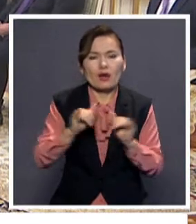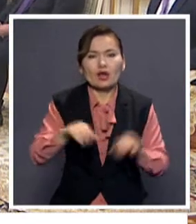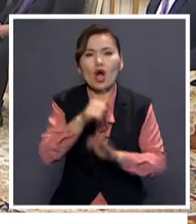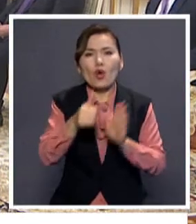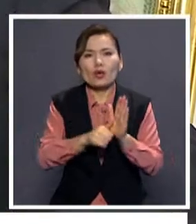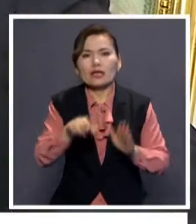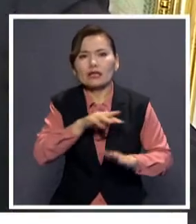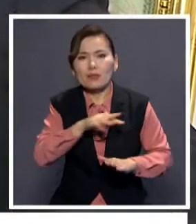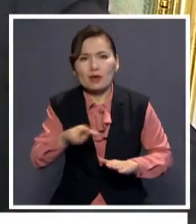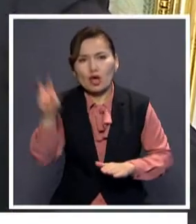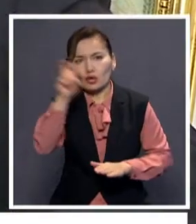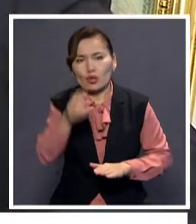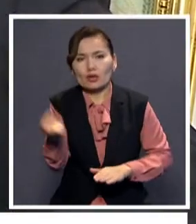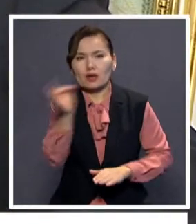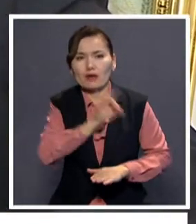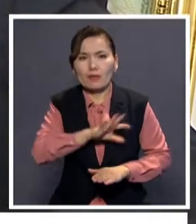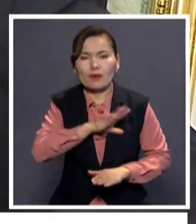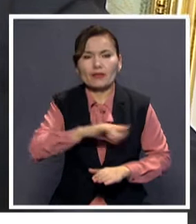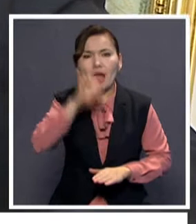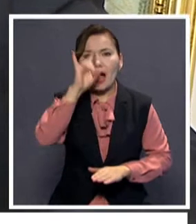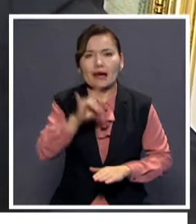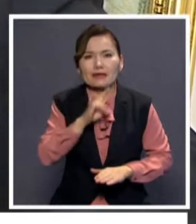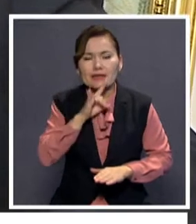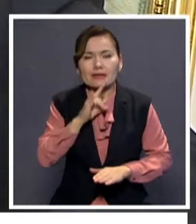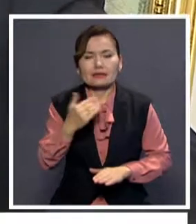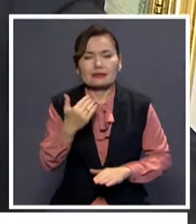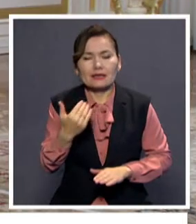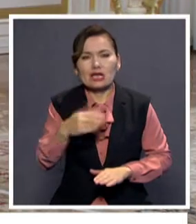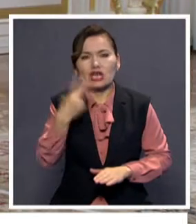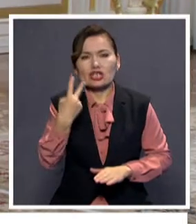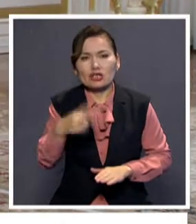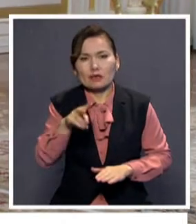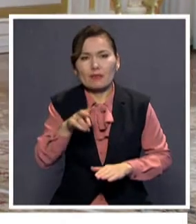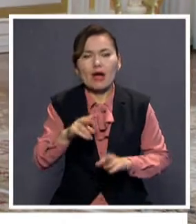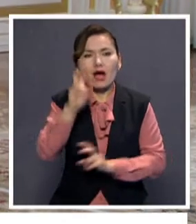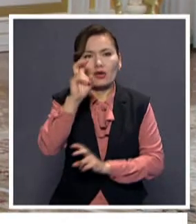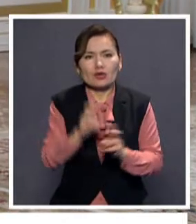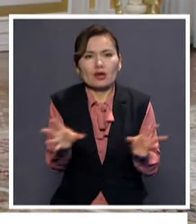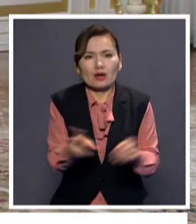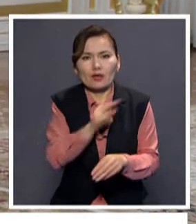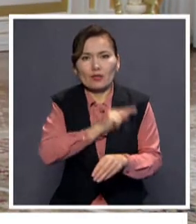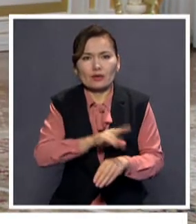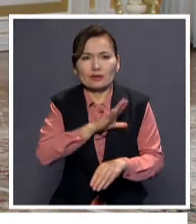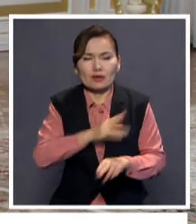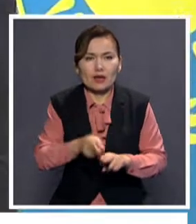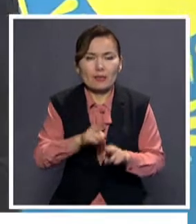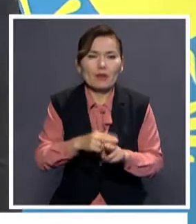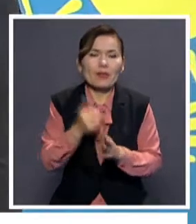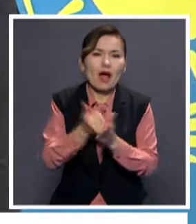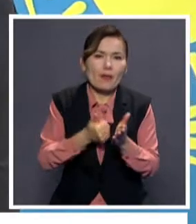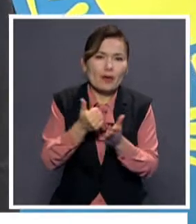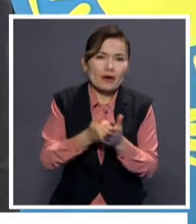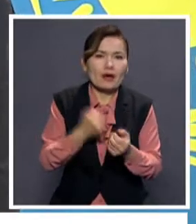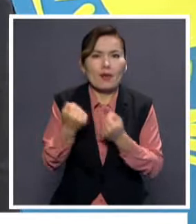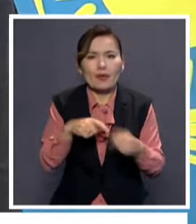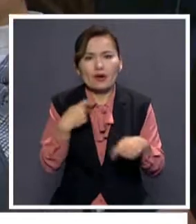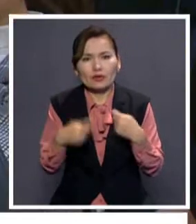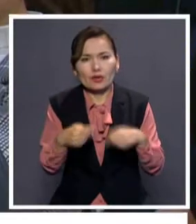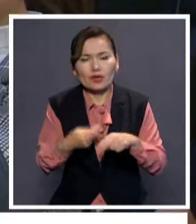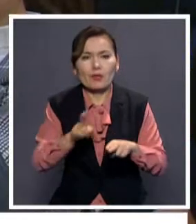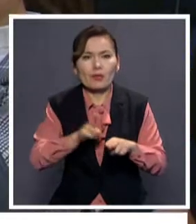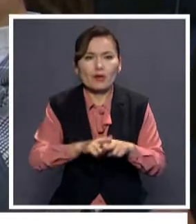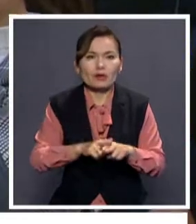жетті. Қазақстанда 20-дан астам сербиялық компания тіркеліпті. Олардың көбі көтерме және бөлшек саудамен, тұрғын үймен